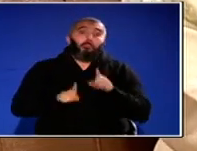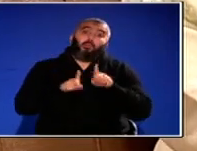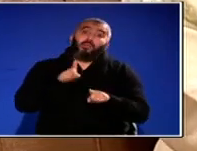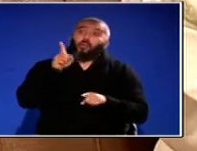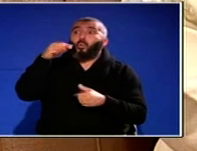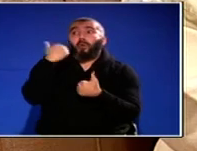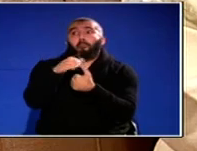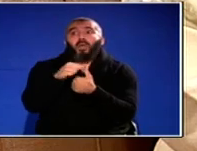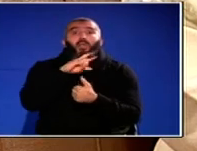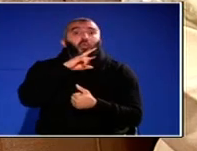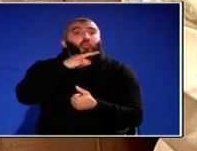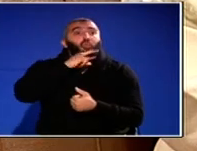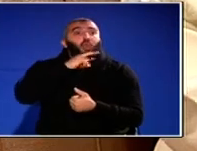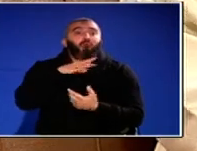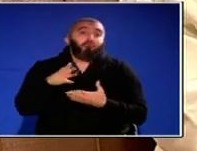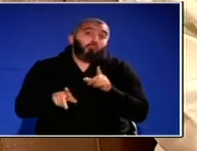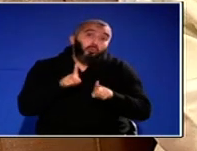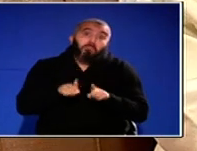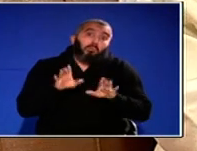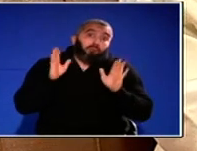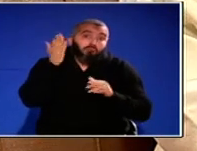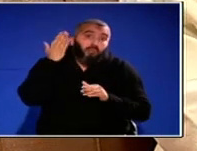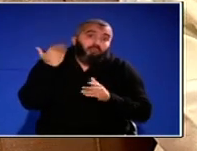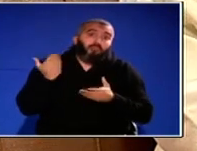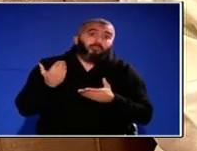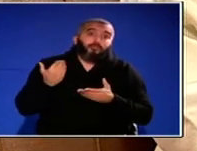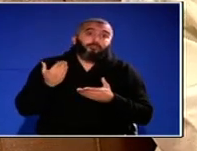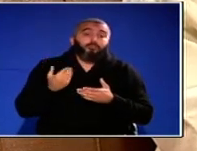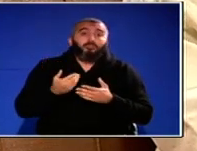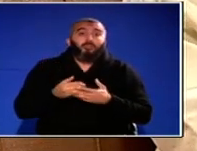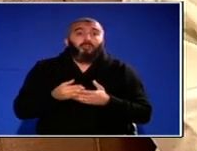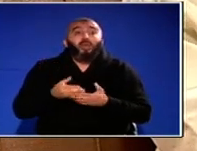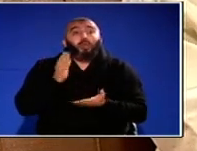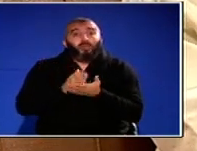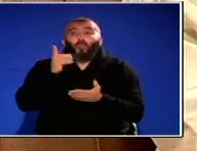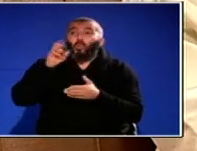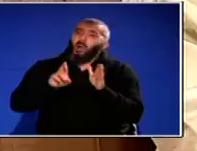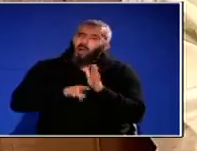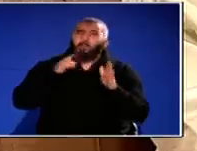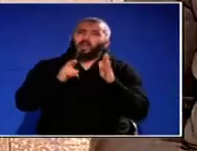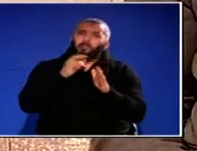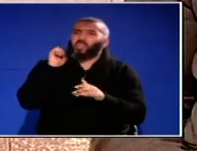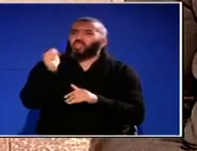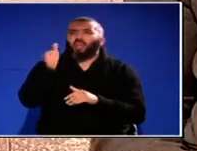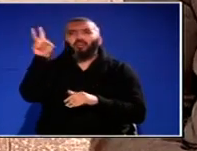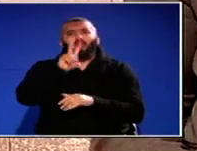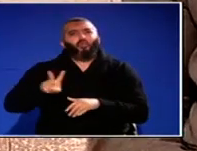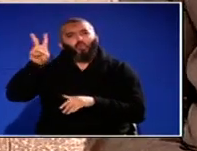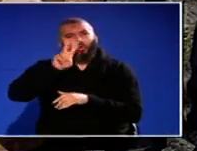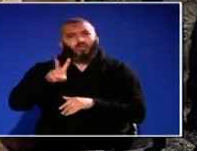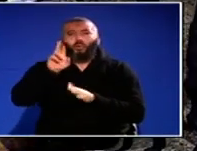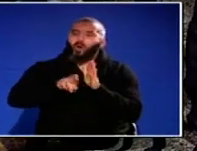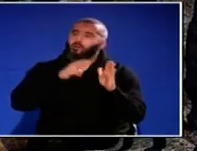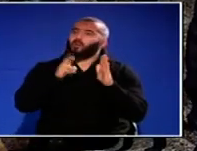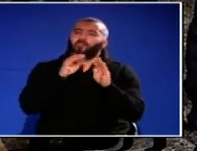الحسن لتصرفات الناس، دائما التأويل لأن تكراره لهذا الأمر هذا يدل على أنه كاين سبب معين،